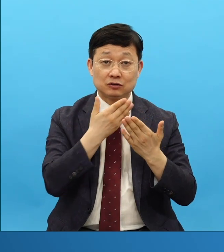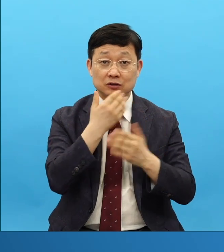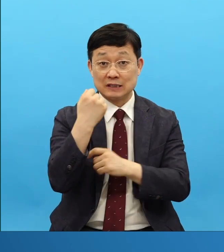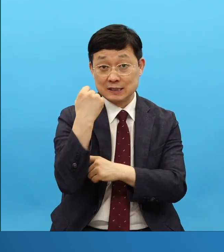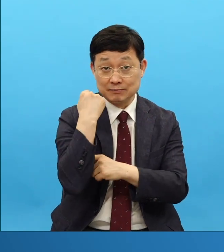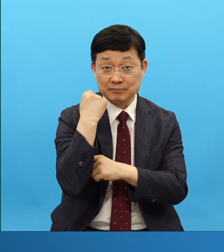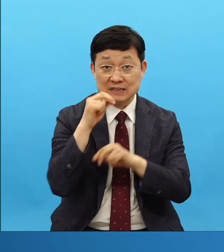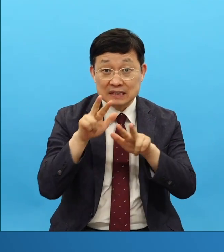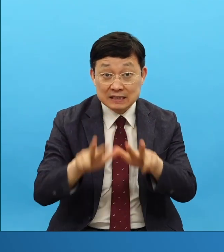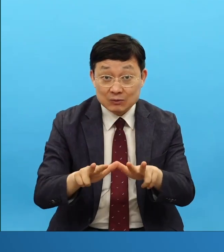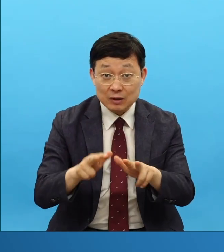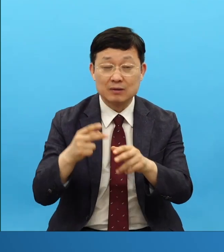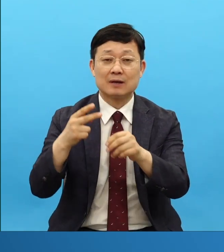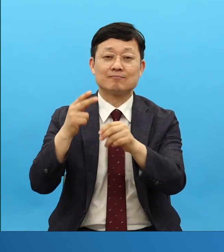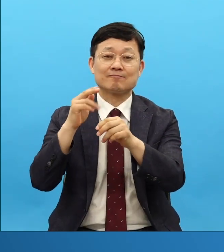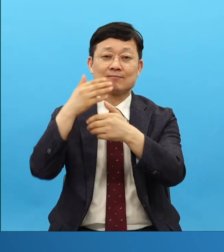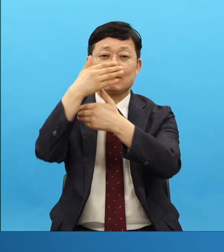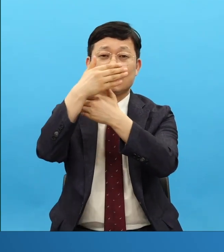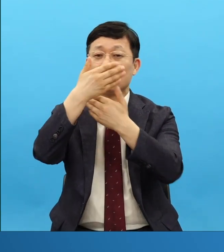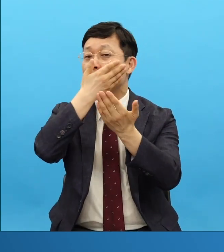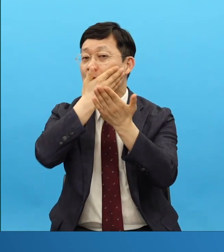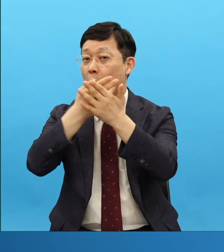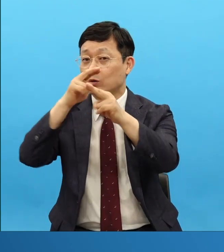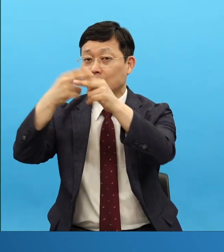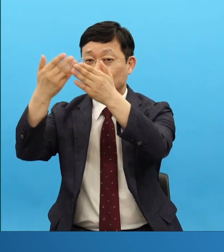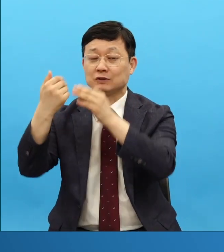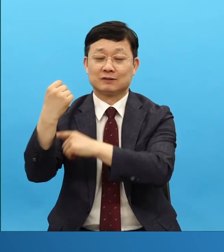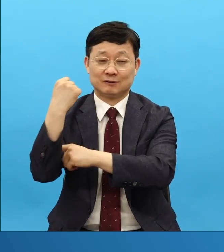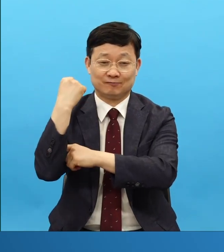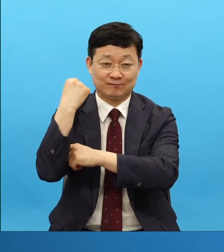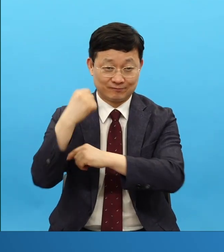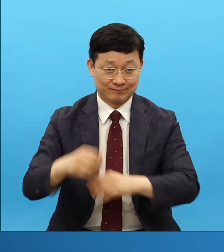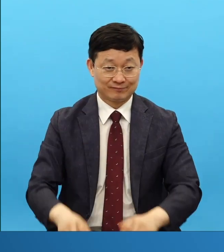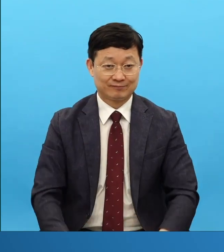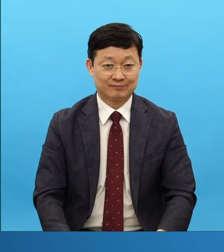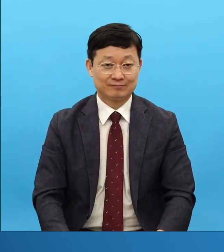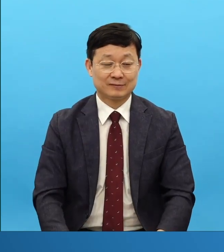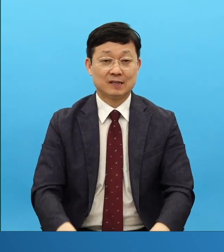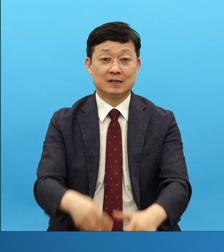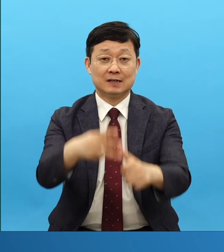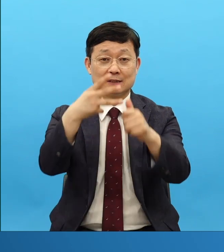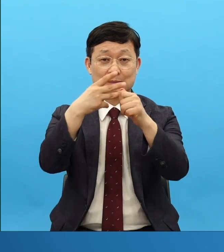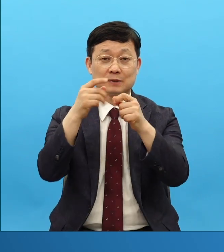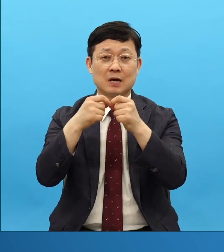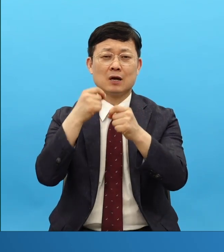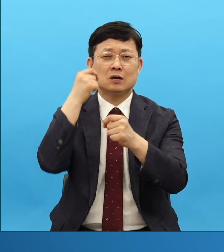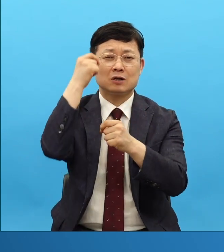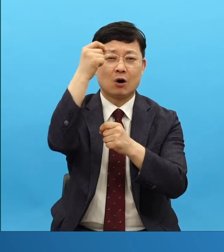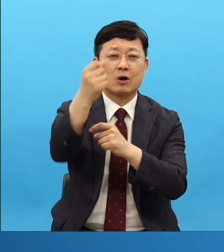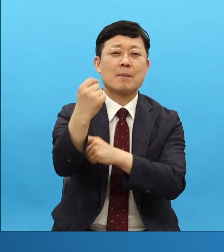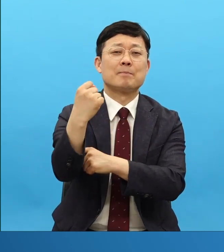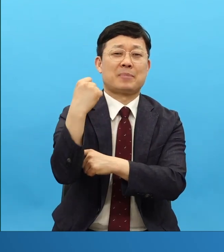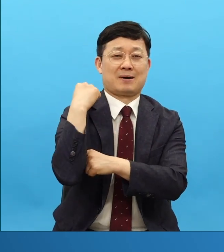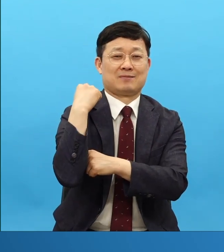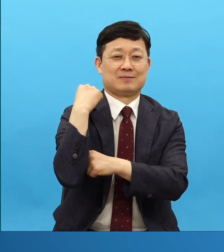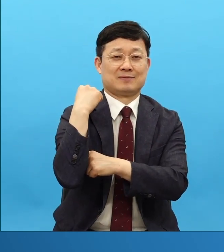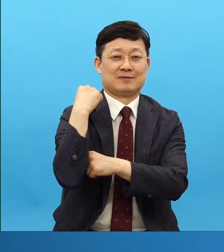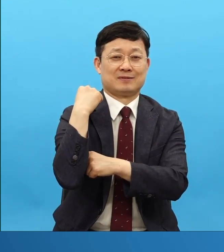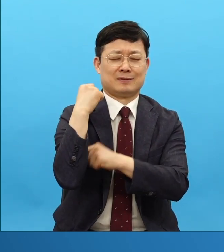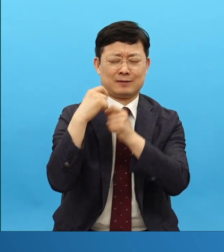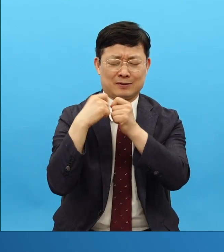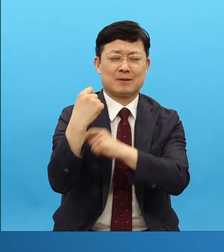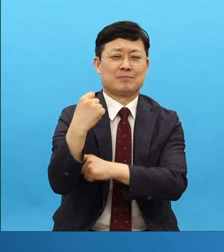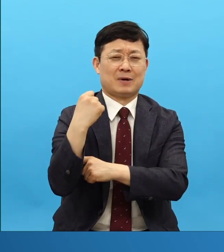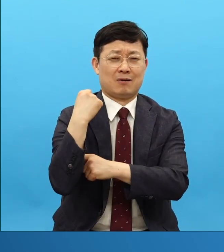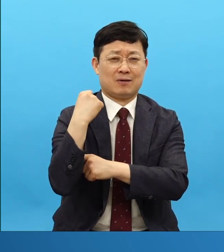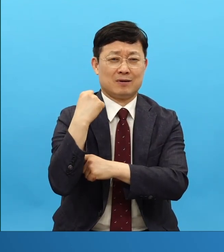정도가 아니고 완전히 영원한 파워와 탤런트와 미션을 줘야 돼요. Not